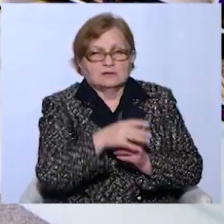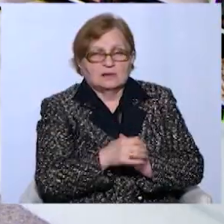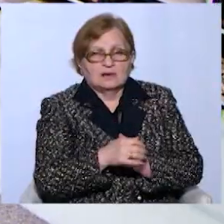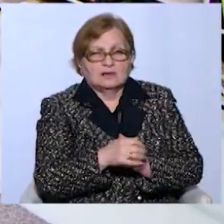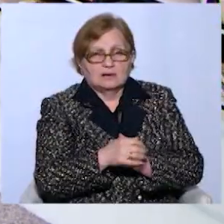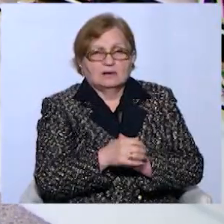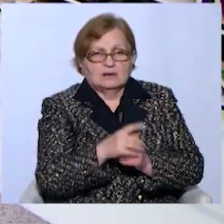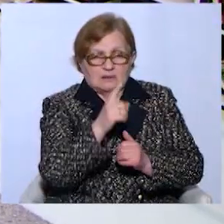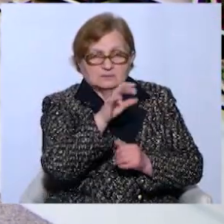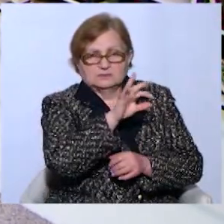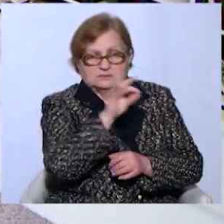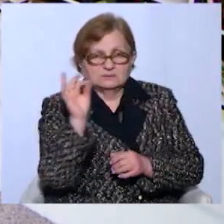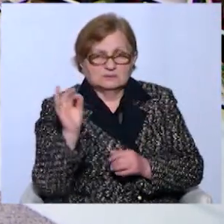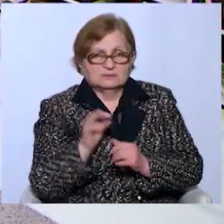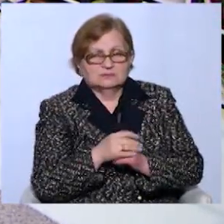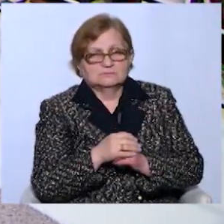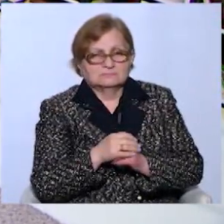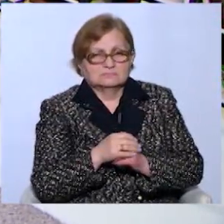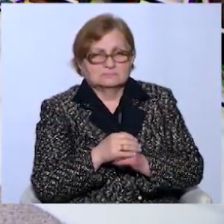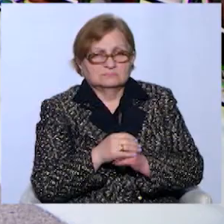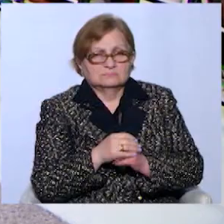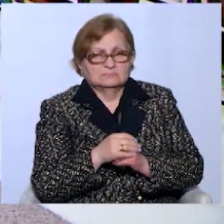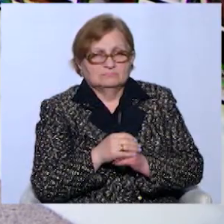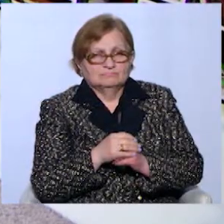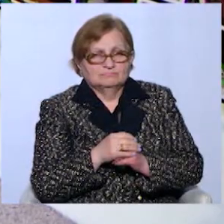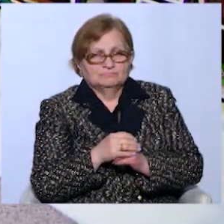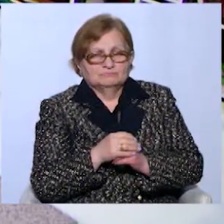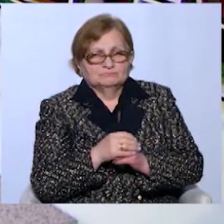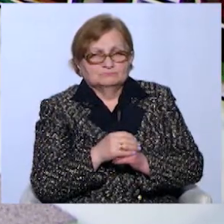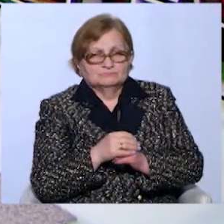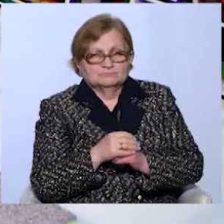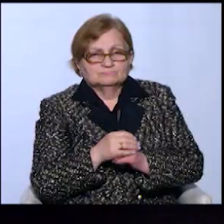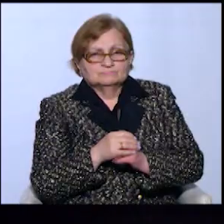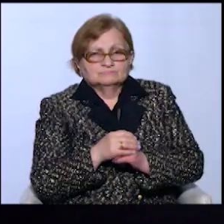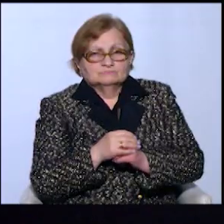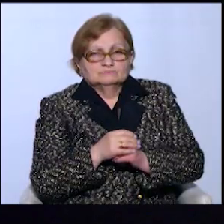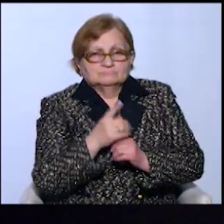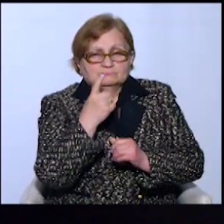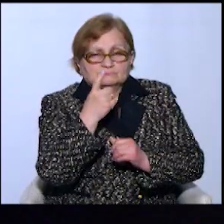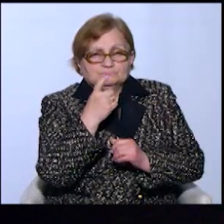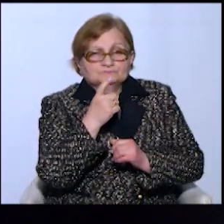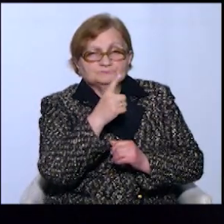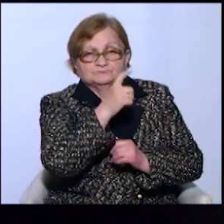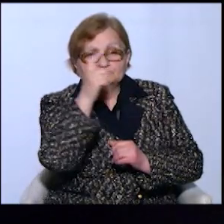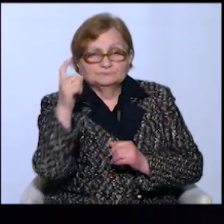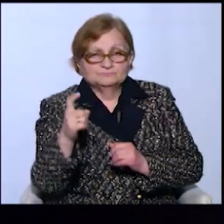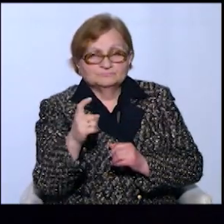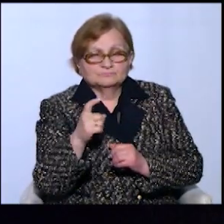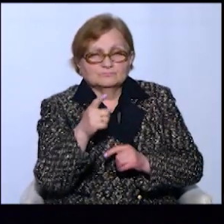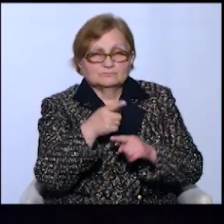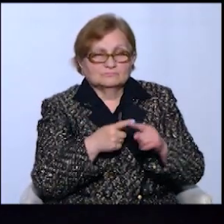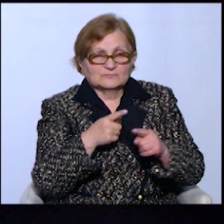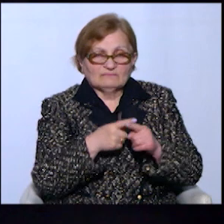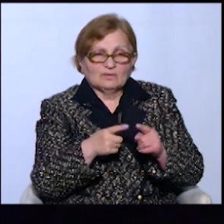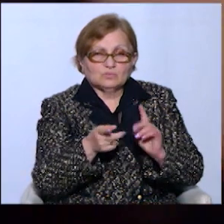ლარიანებთან, ასეულებში და იქიდან წამოვიღეთ 1 100 ლარიანი, ხომ? 1 ასეული, რომელიც დავახურდავეთ